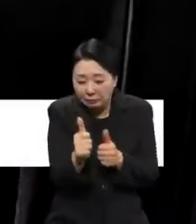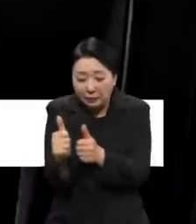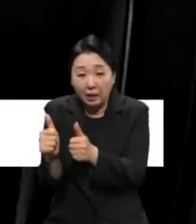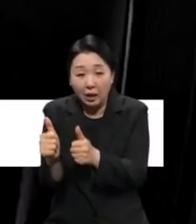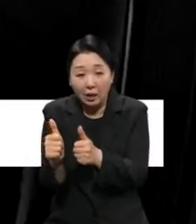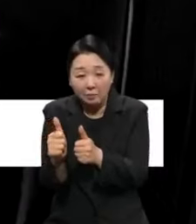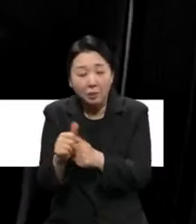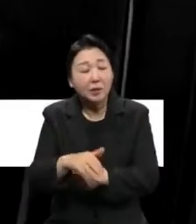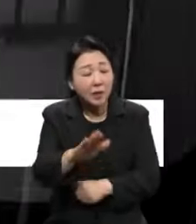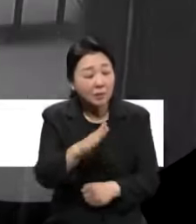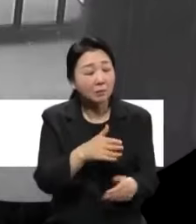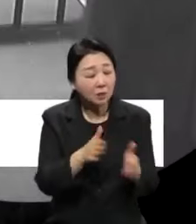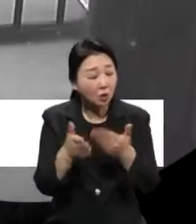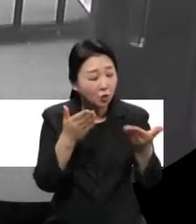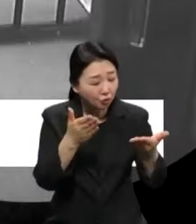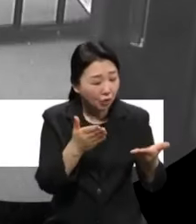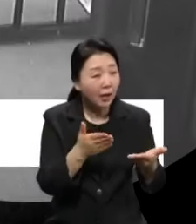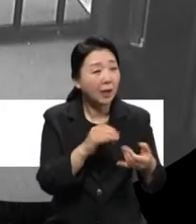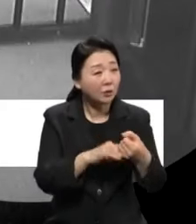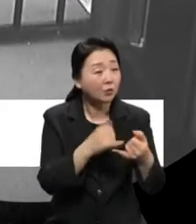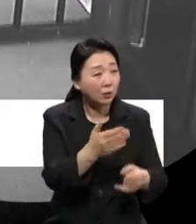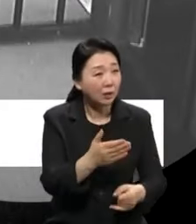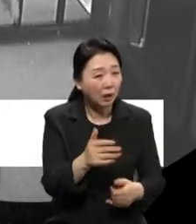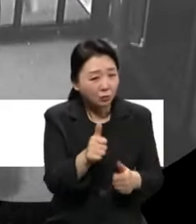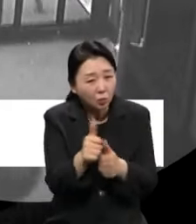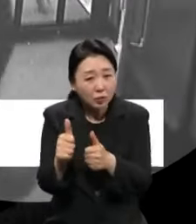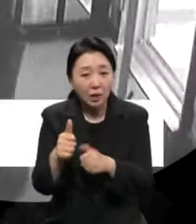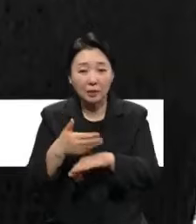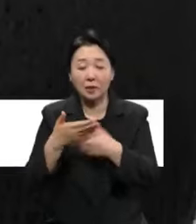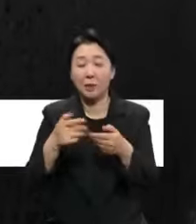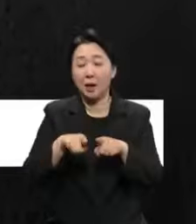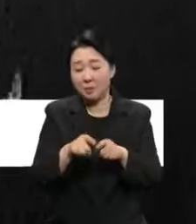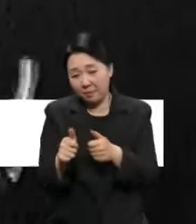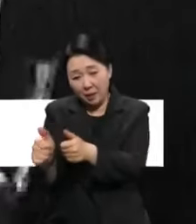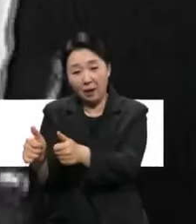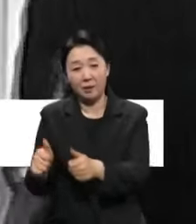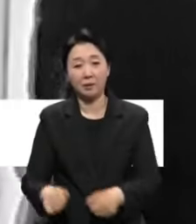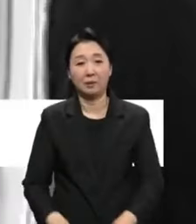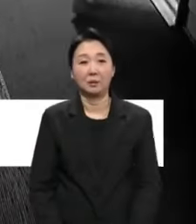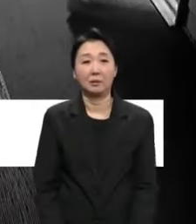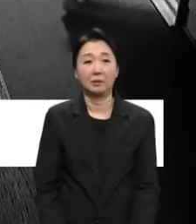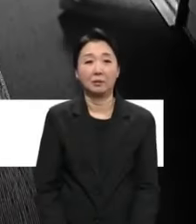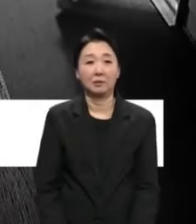있으면 치워주겠다고 해도 계속 쫓아오더니 급기야 다른 방까지 따라 들어갑니다.